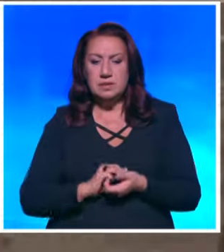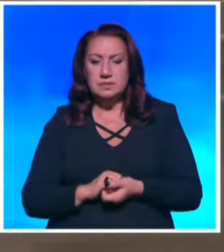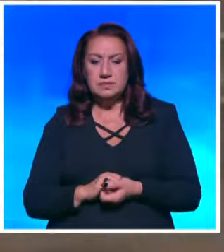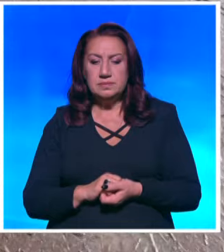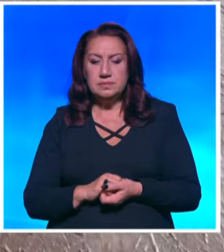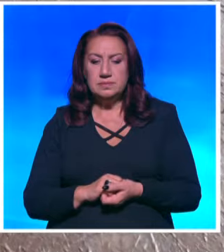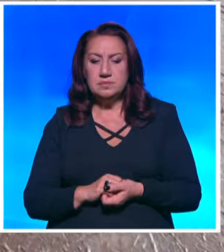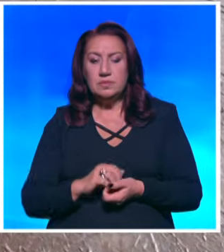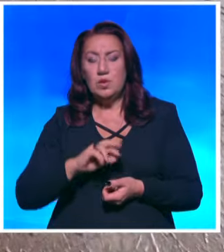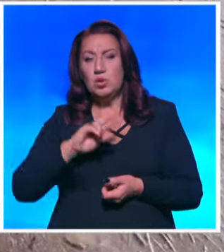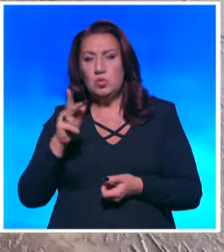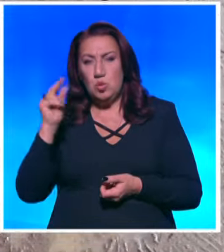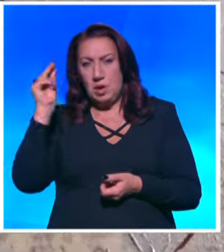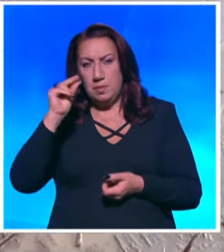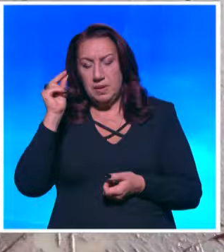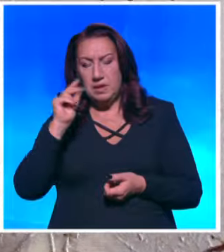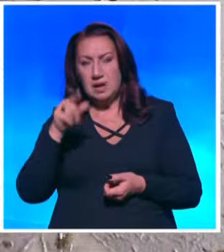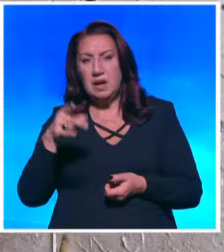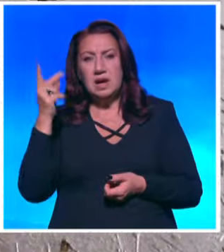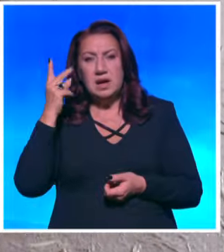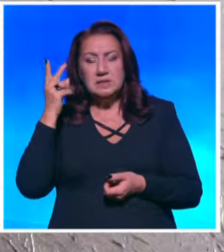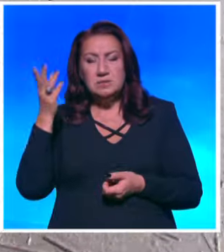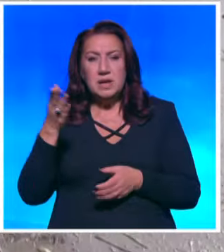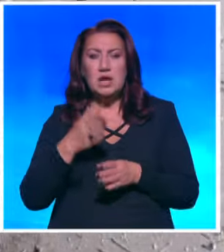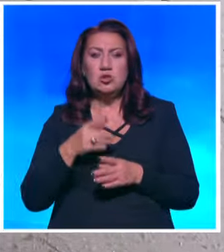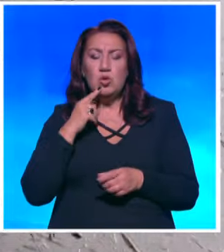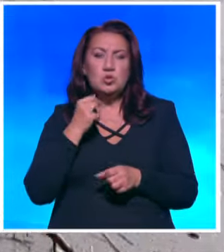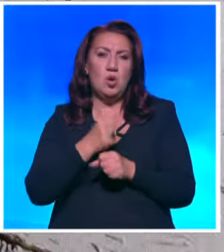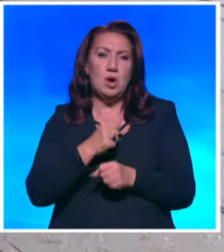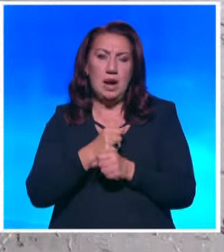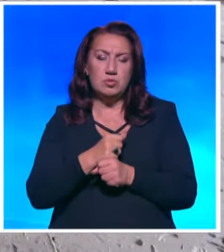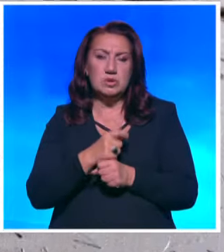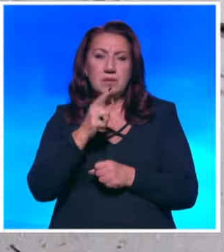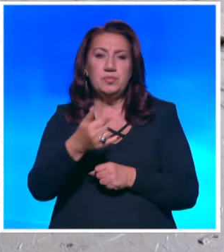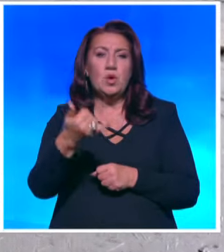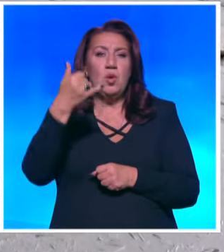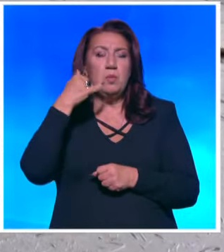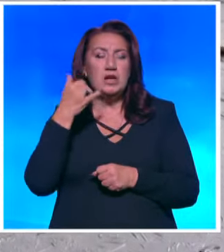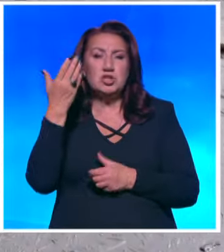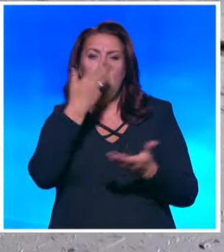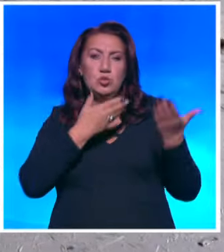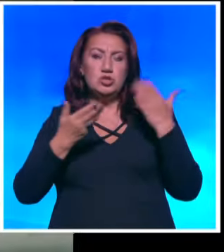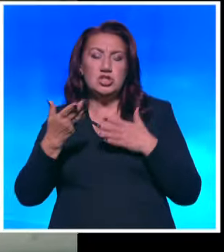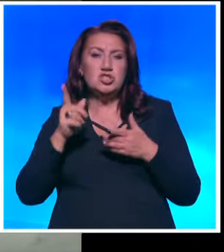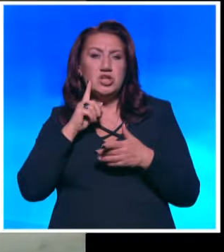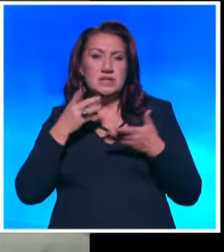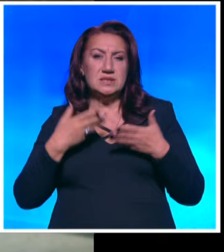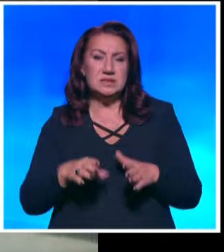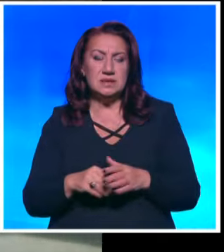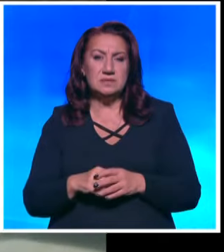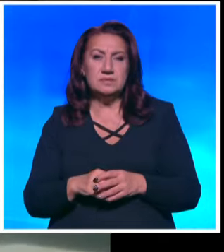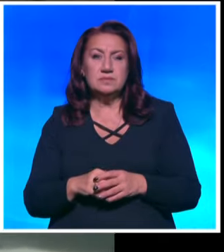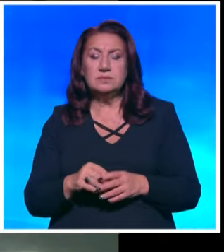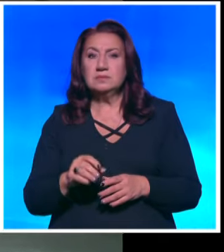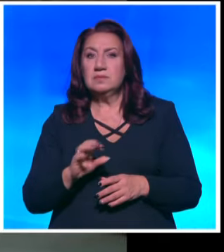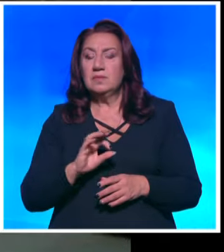Друга наша сънародничка, Анелия, научава за бедствието, докато е на работа след обаждане от училището на сина й. Буквално земята и